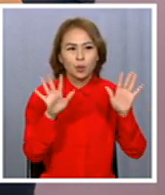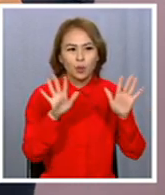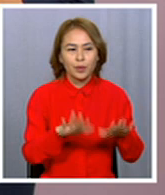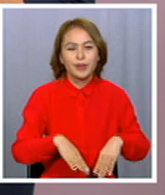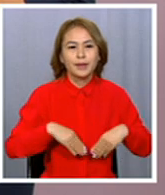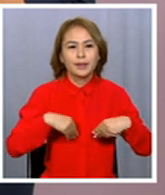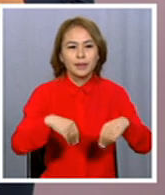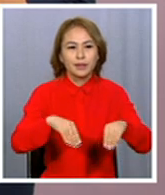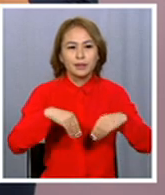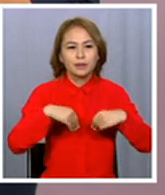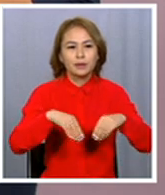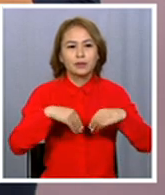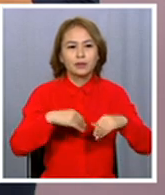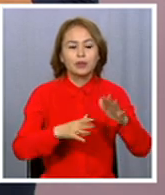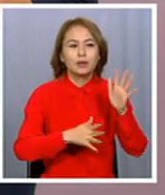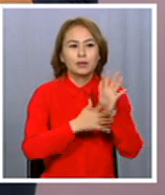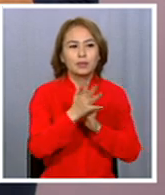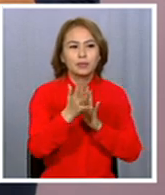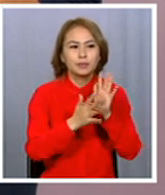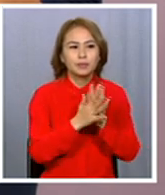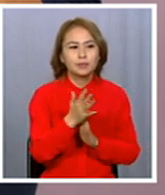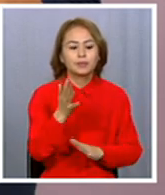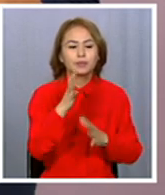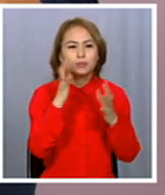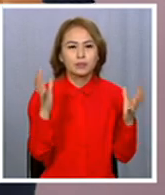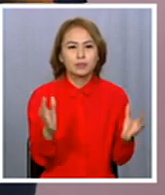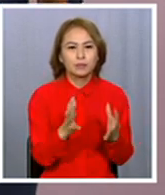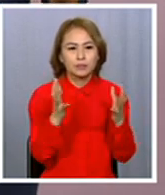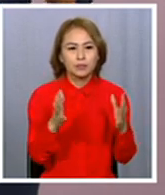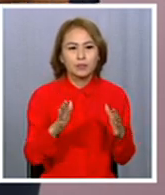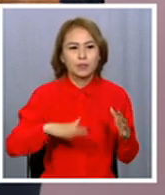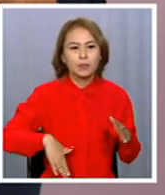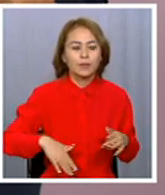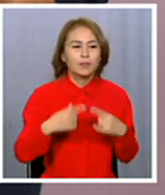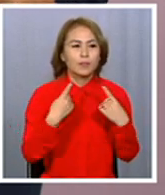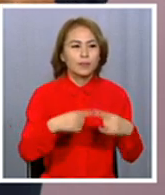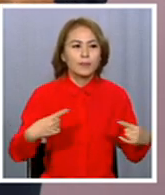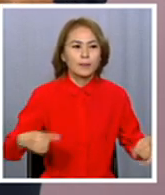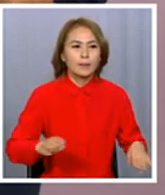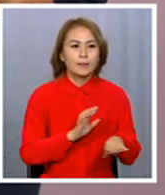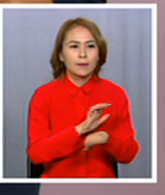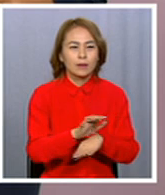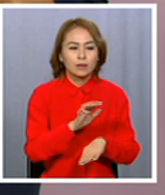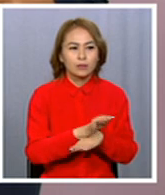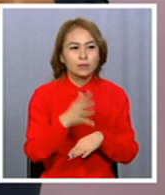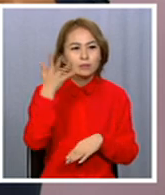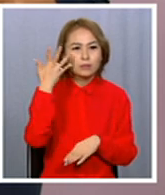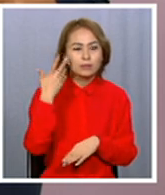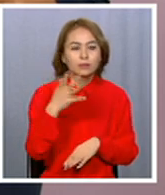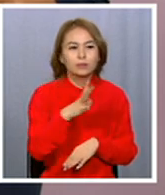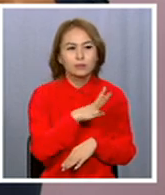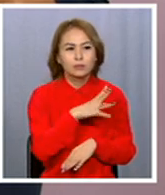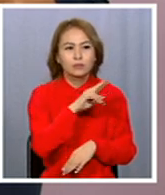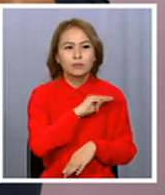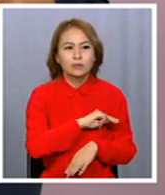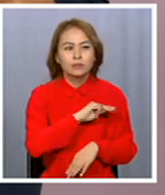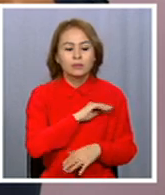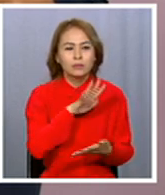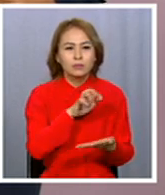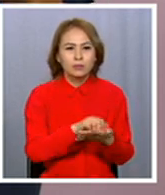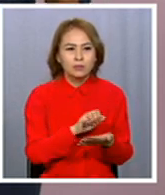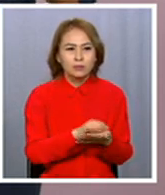егіп, аңшылық орнына мал өсіріп, одан түрлі өнімдерді алуды білген соң өндіру жұмыстарымен